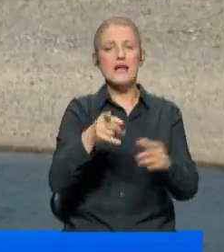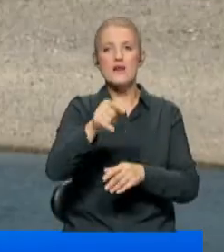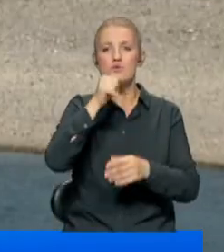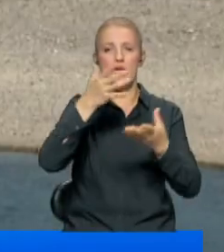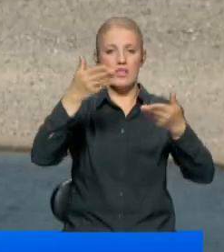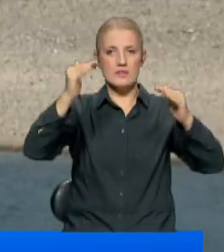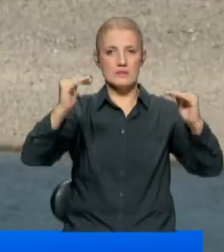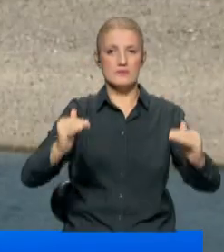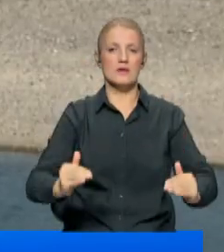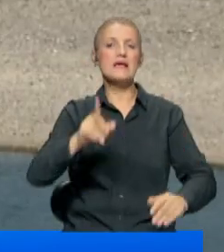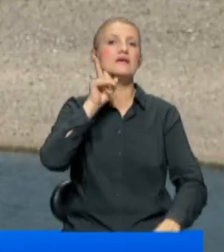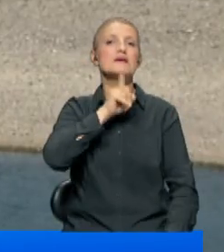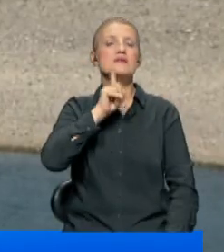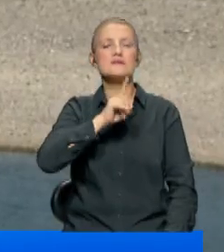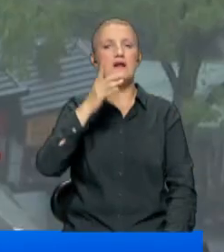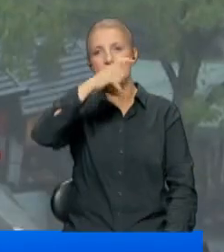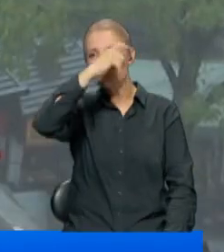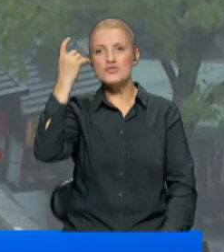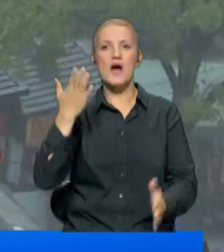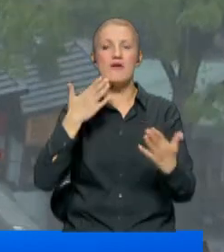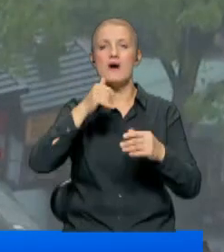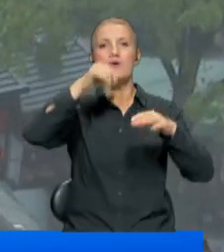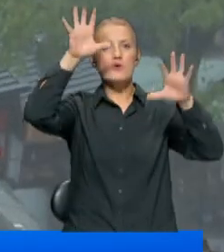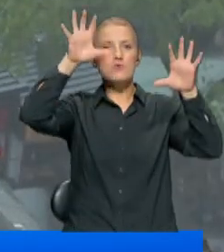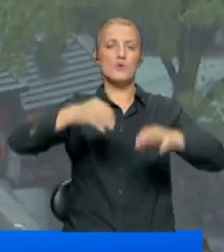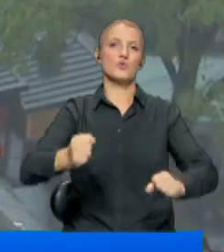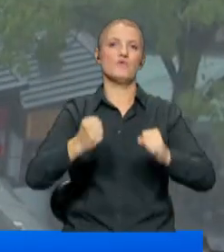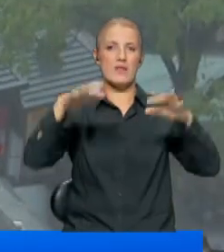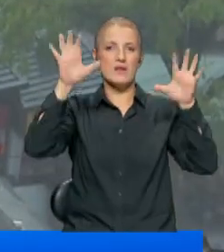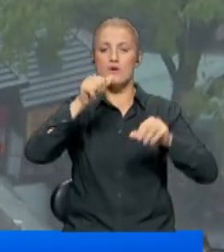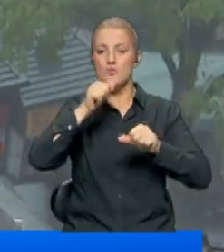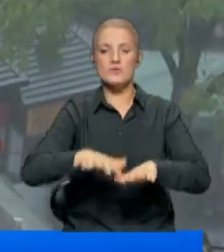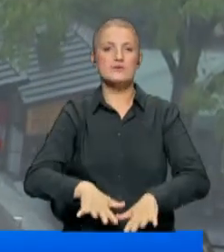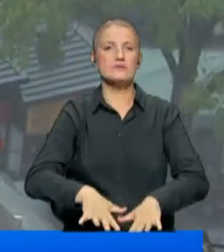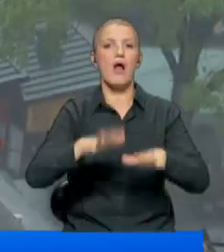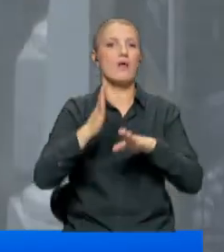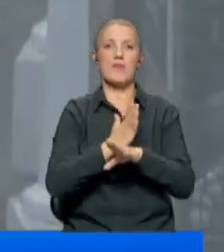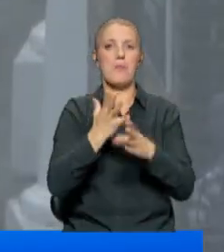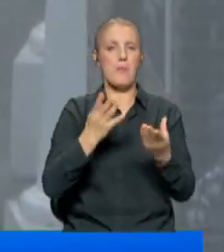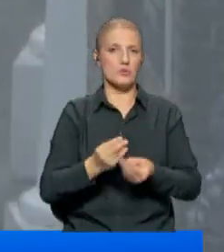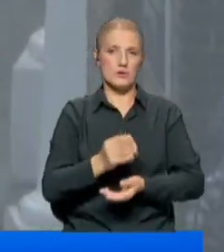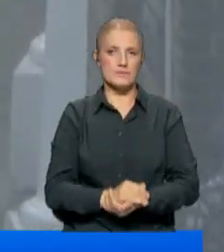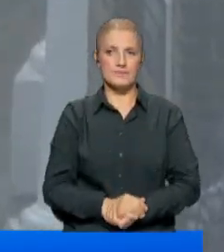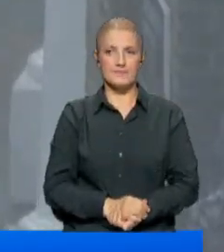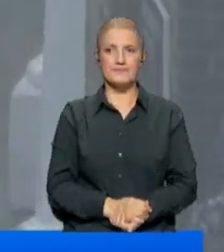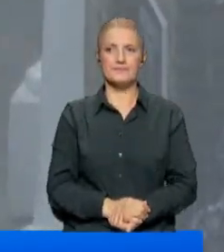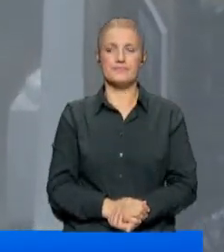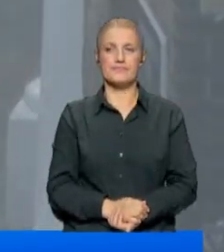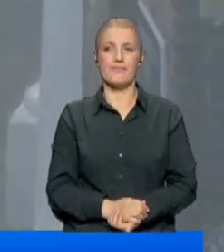seviyeleri azaldı İngiltere'de sıcak hava dalgası sonrası aniden bastıran kuvvetli yağış sel ve su baskınlarına sebep oldu